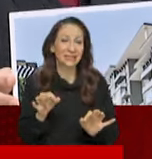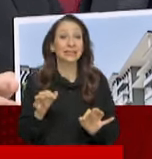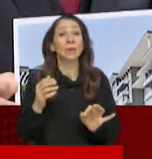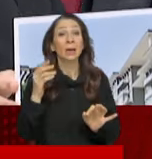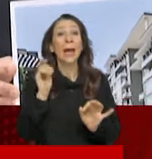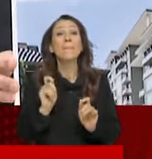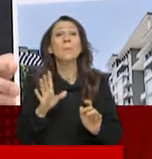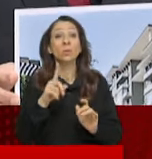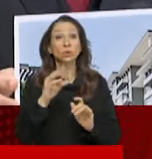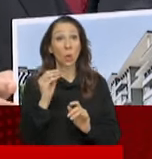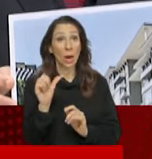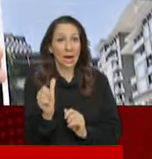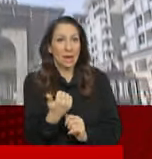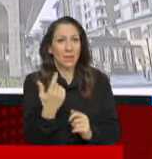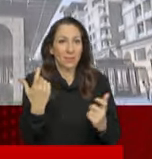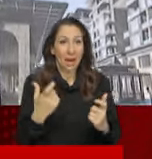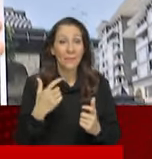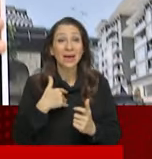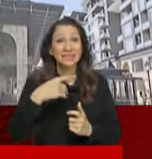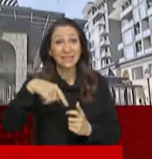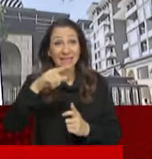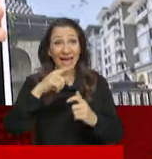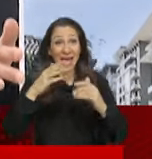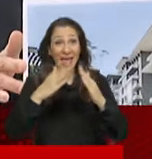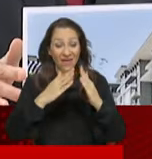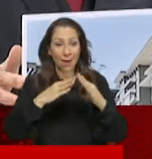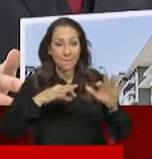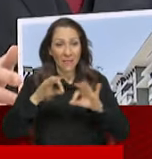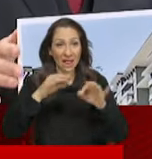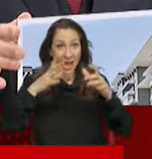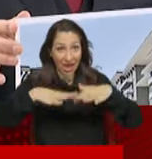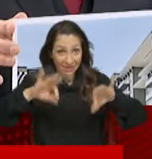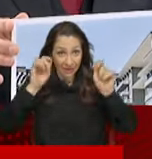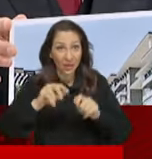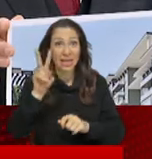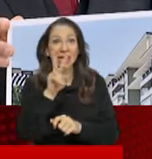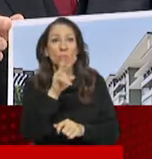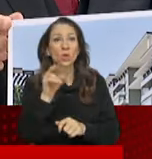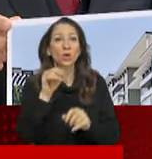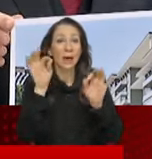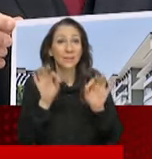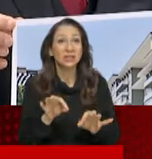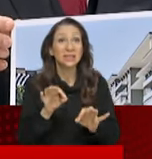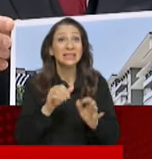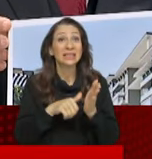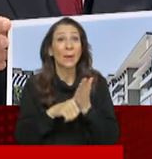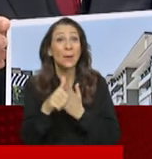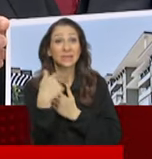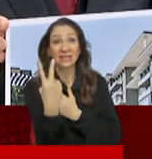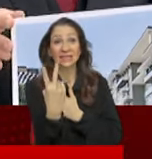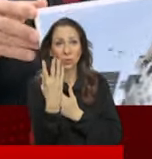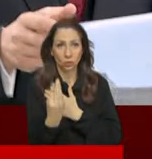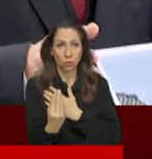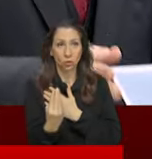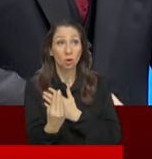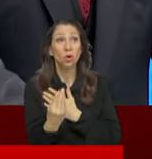diyorum ki yapmayın Burası çok kıymetli bir yer ben size konutlar ve planlamalar yapayım 20 milyondan başlasın ve tamamı sizin olsun